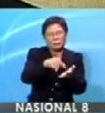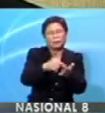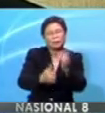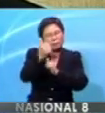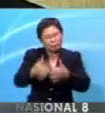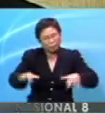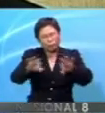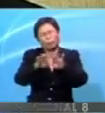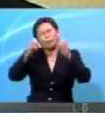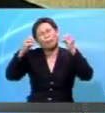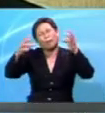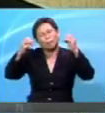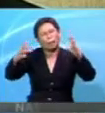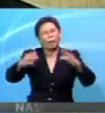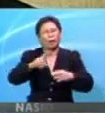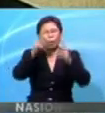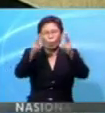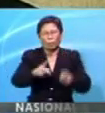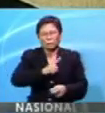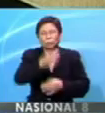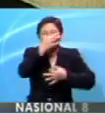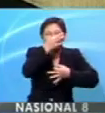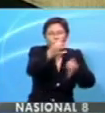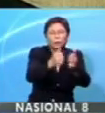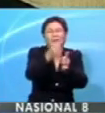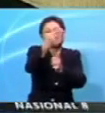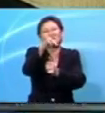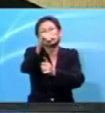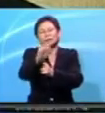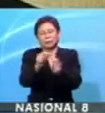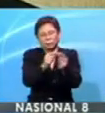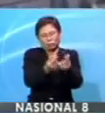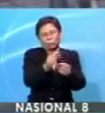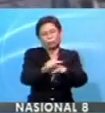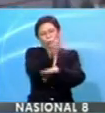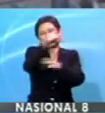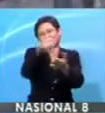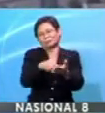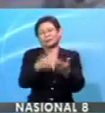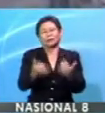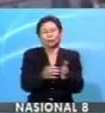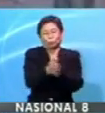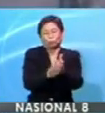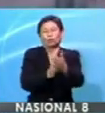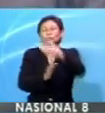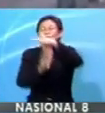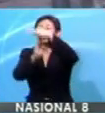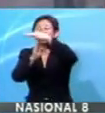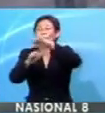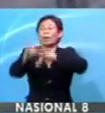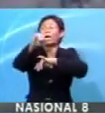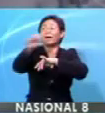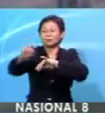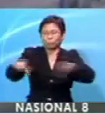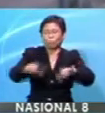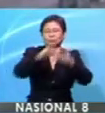per umat Islam terpengaruh dengan hadis dan al-quran yang digunakan ketika Ini usaha memerangi kegiatan itu dijalankan